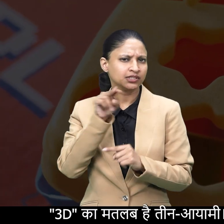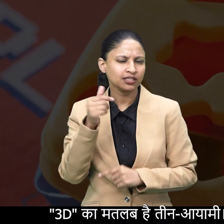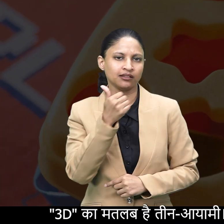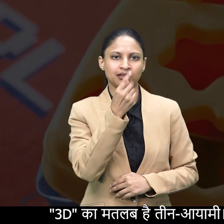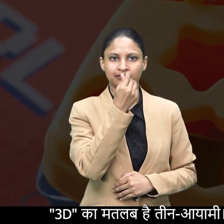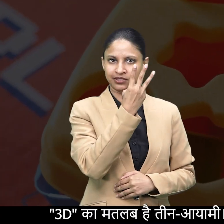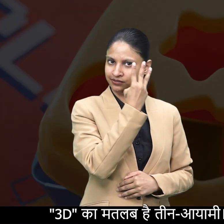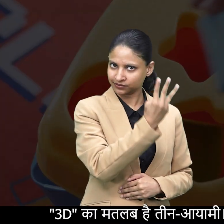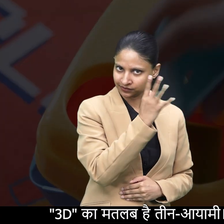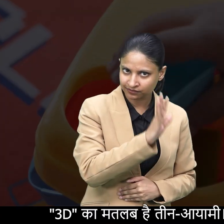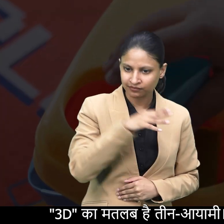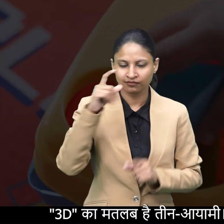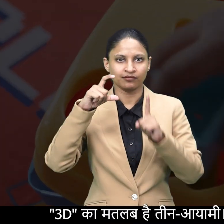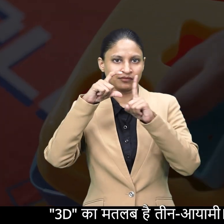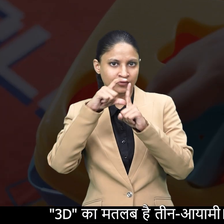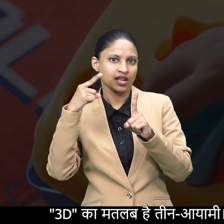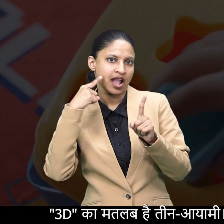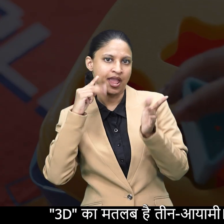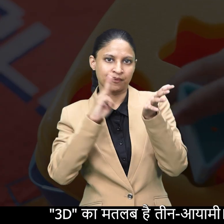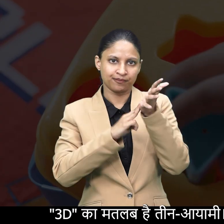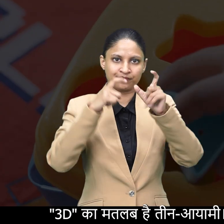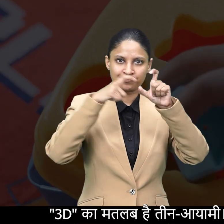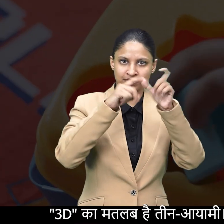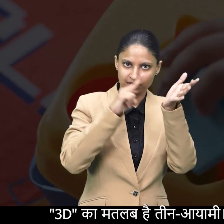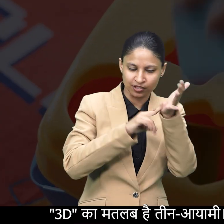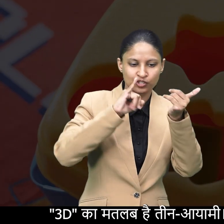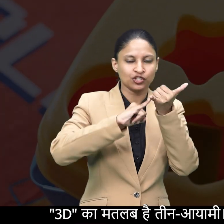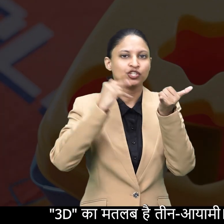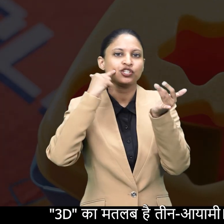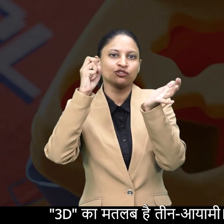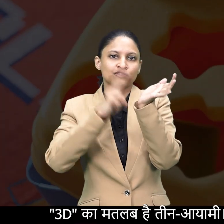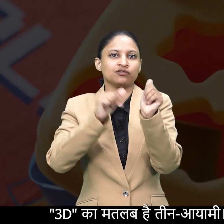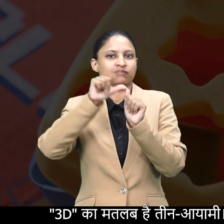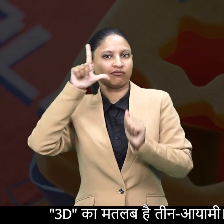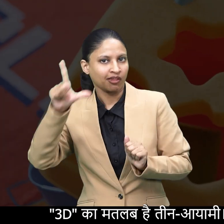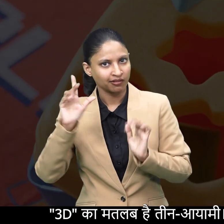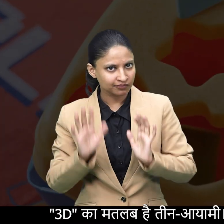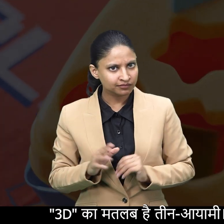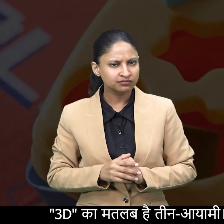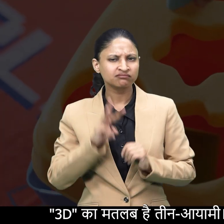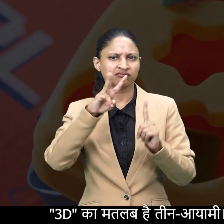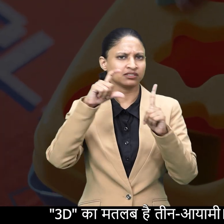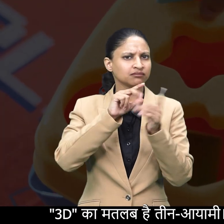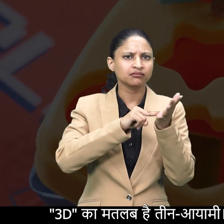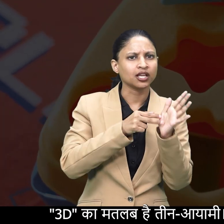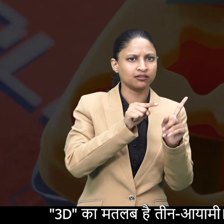3D का मतलब है 3 आयामी। इन आकृतियों में लंबाई, चौड़ाई और ऊंचाई होती है।